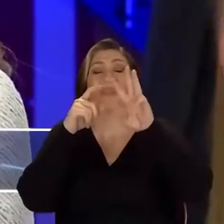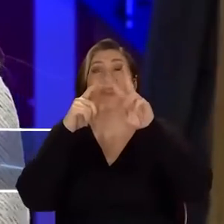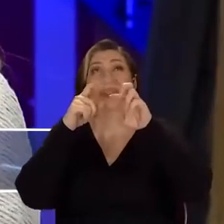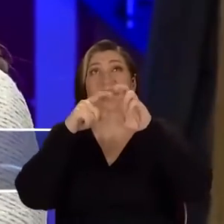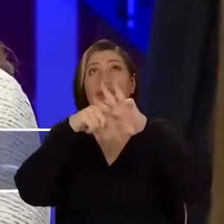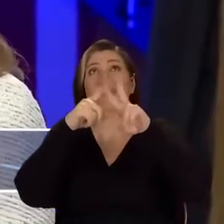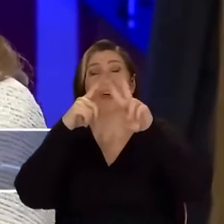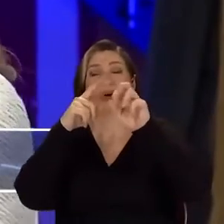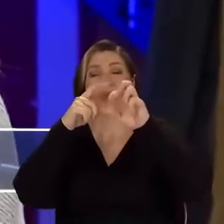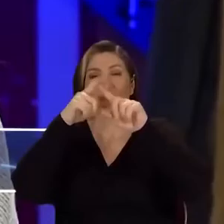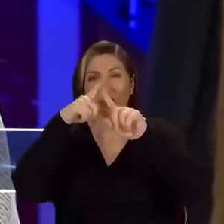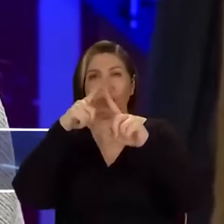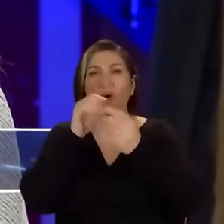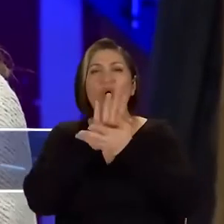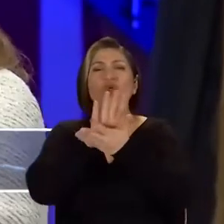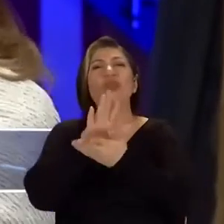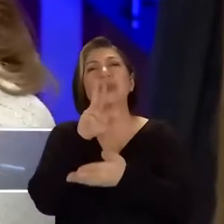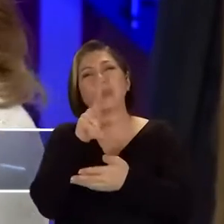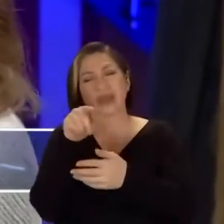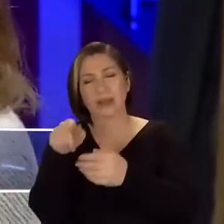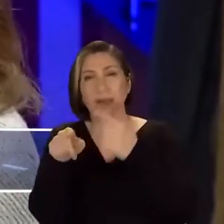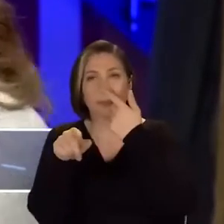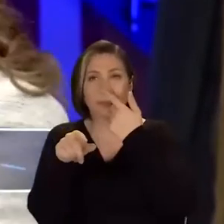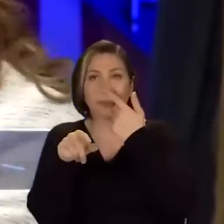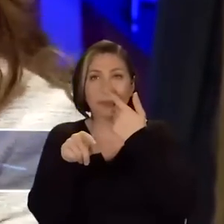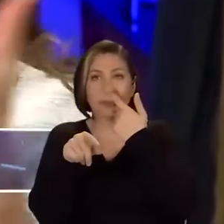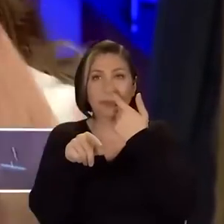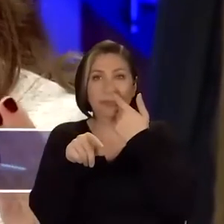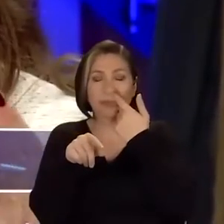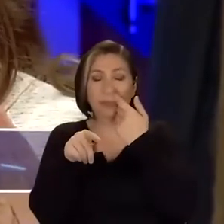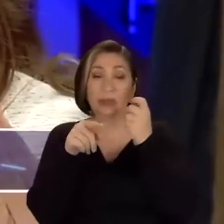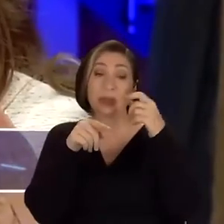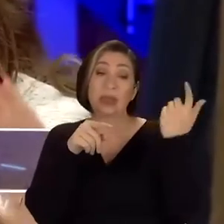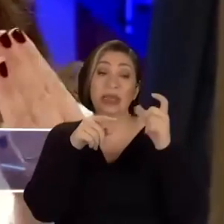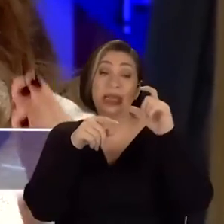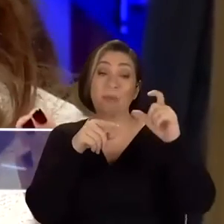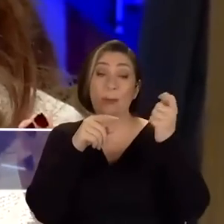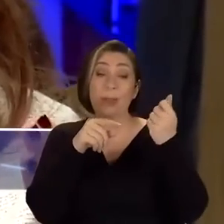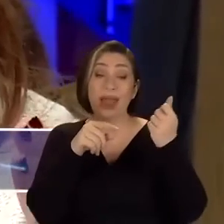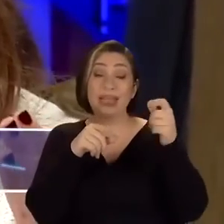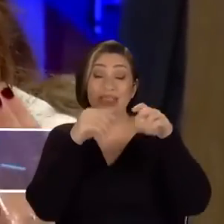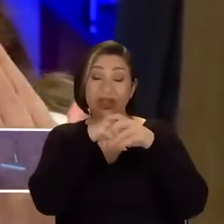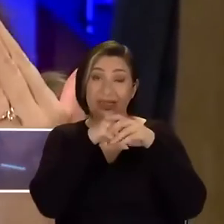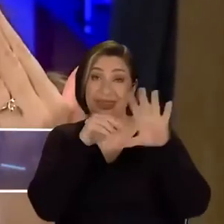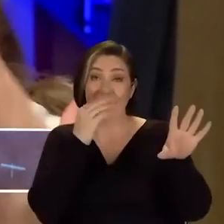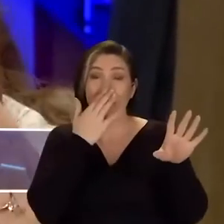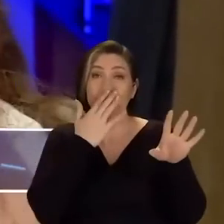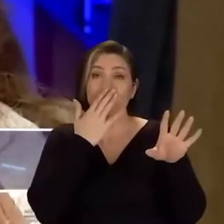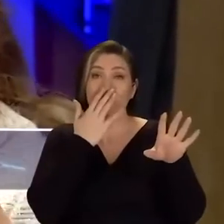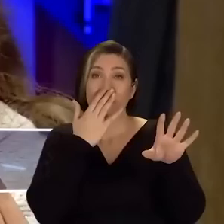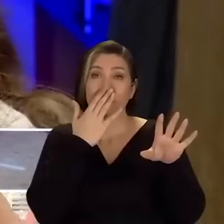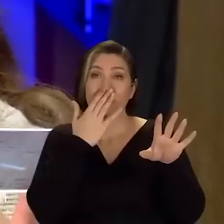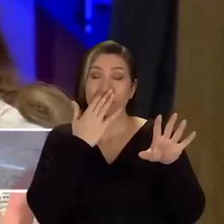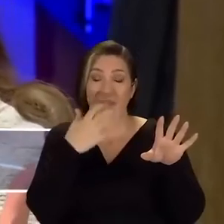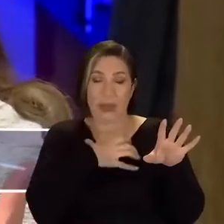böyle loyalty programları için ödül gibi verilen. Şimdi bu token'lar diğer taraftaki kripto paralar içerisinde kendi